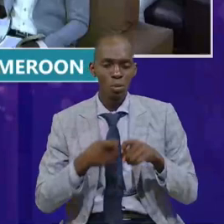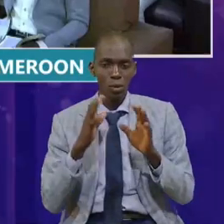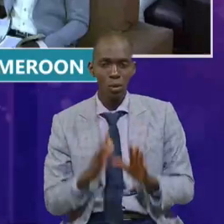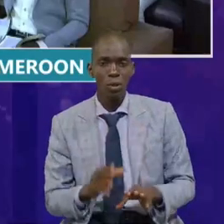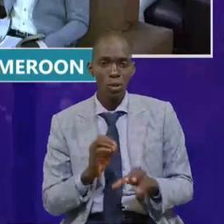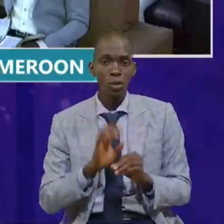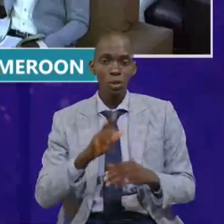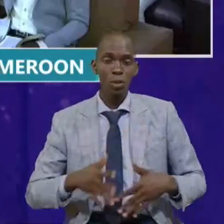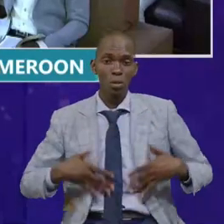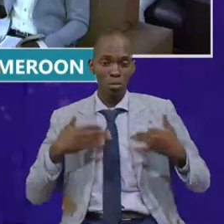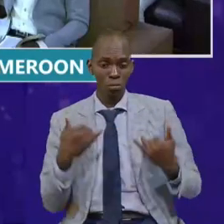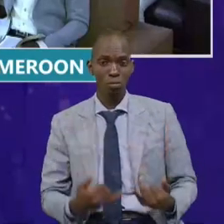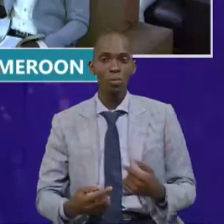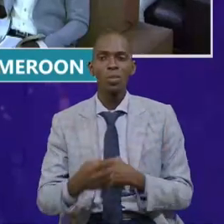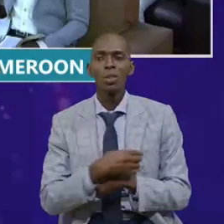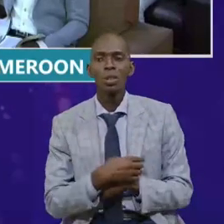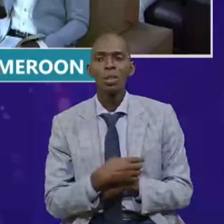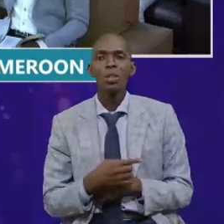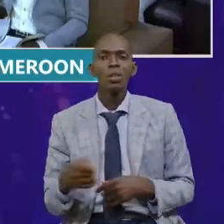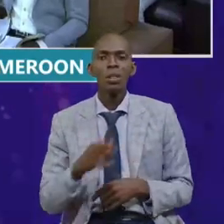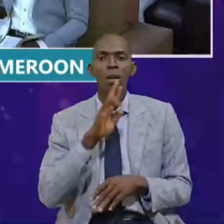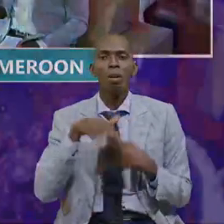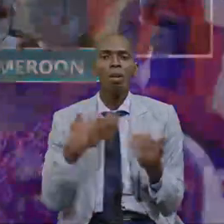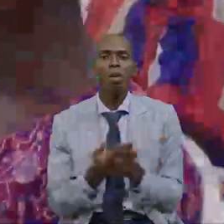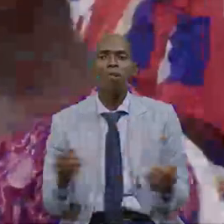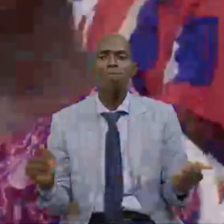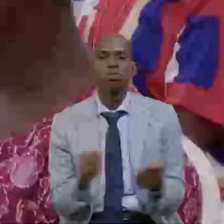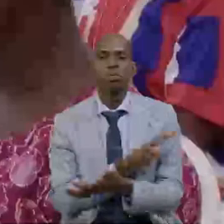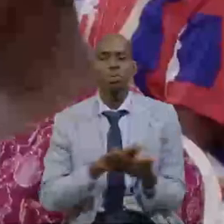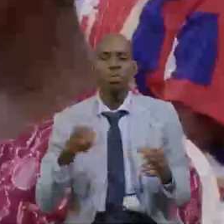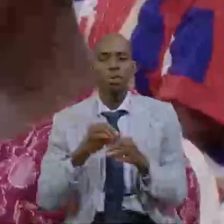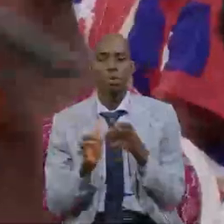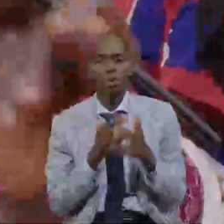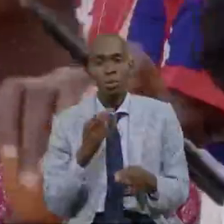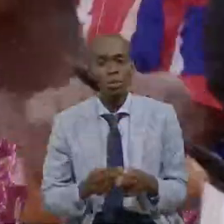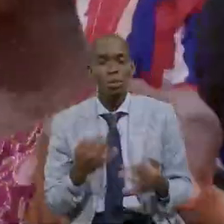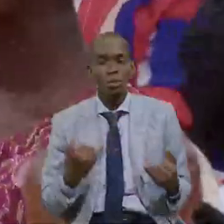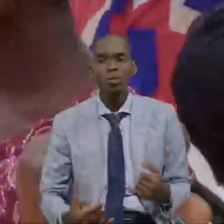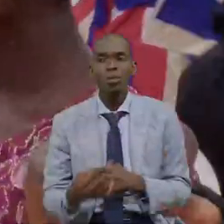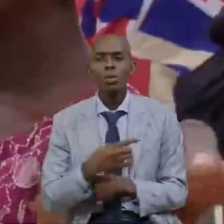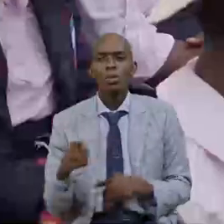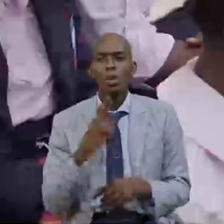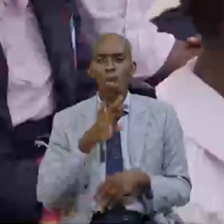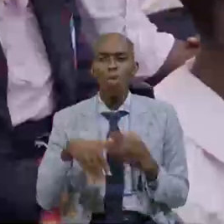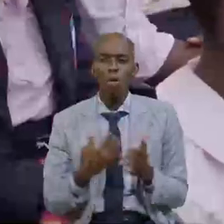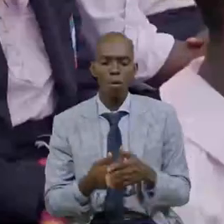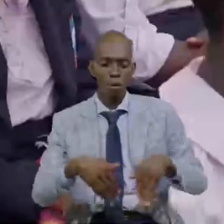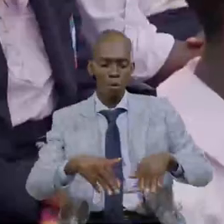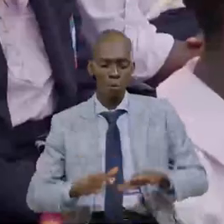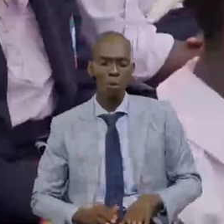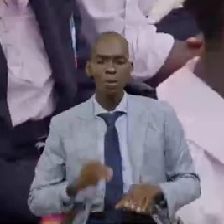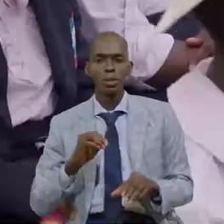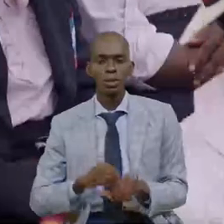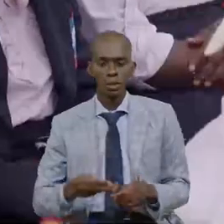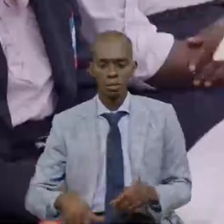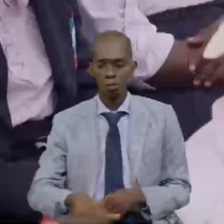dans ta vie, aujourd'hui, tout est détruit. Aujourd'hui, tout est